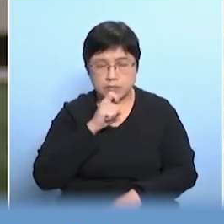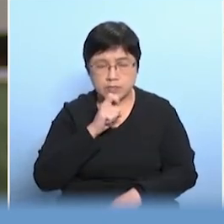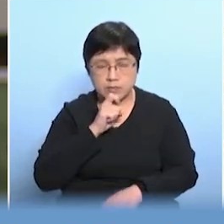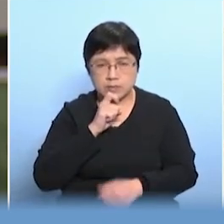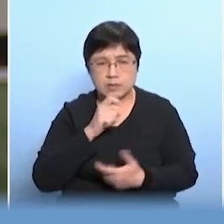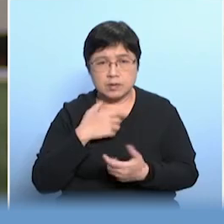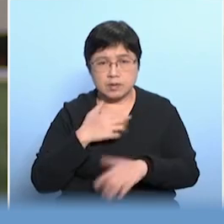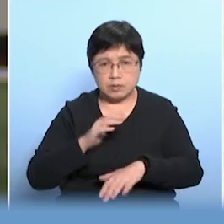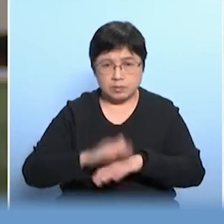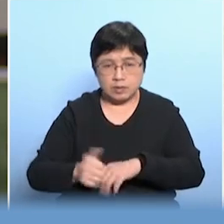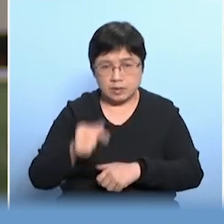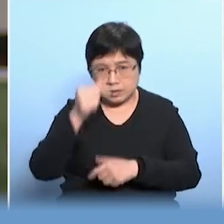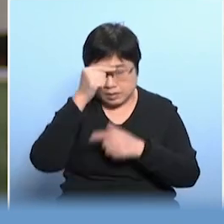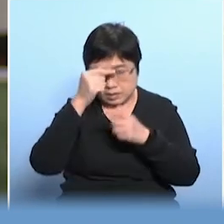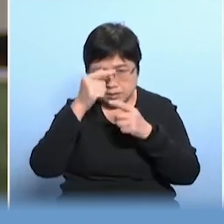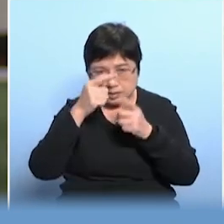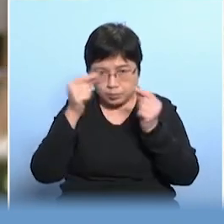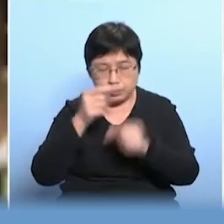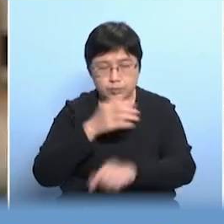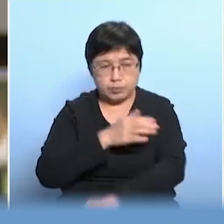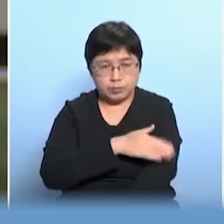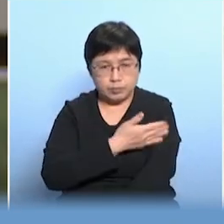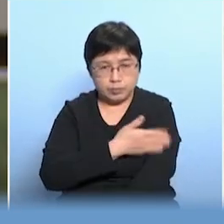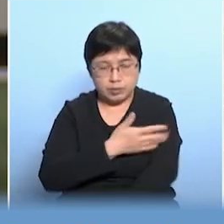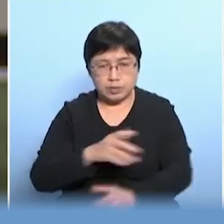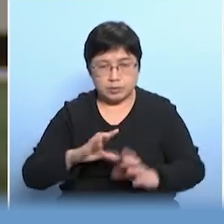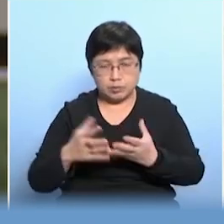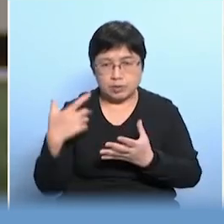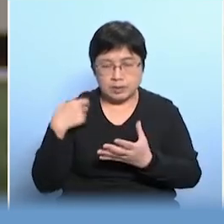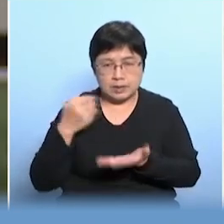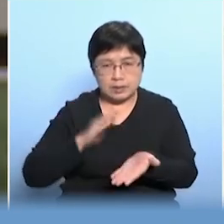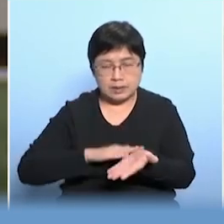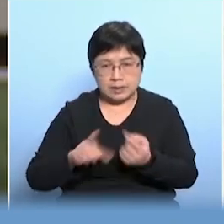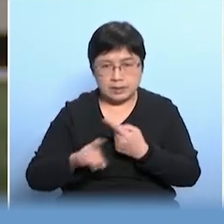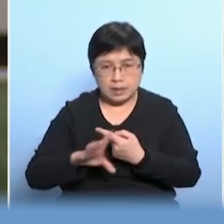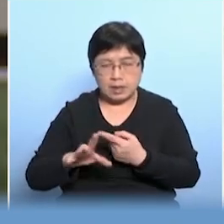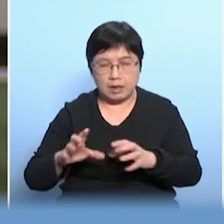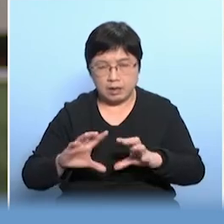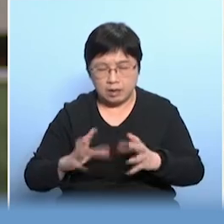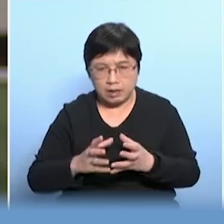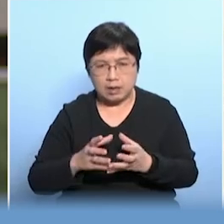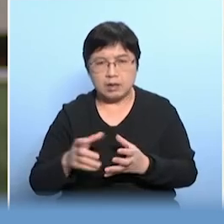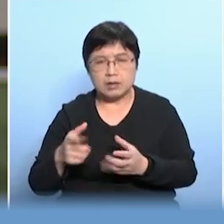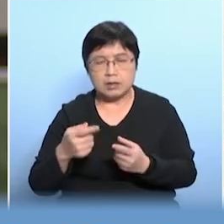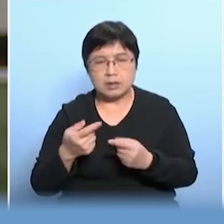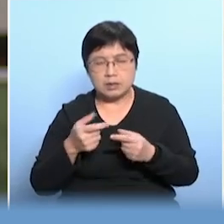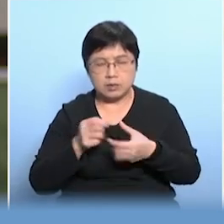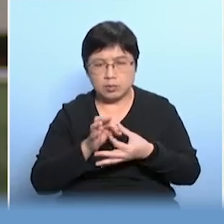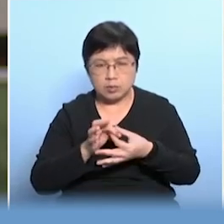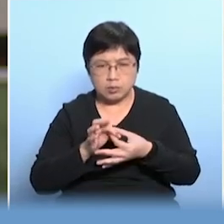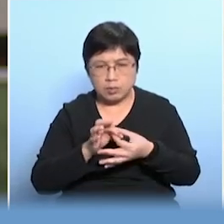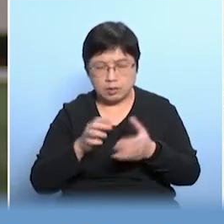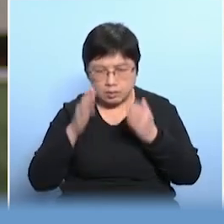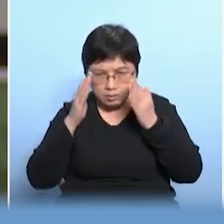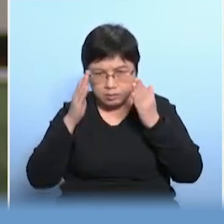一個優秀的醫護團隊，近年的醫療事故尤其是引起公眾關注，要重建信心，醫委會